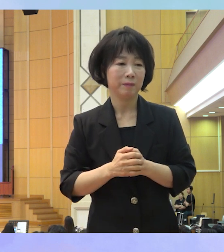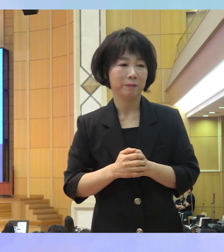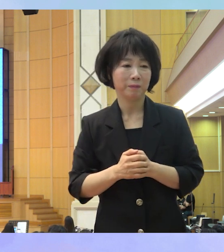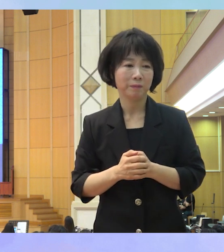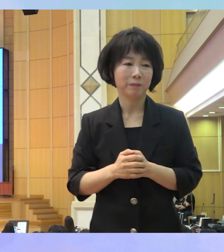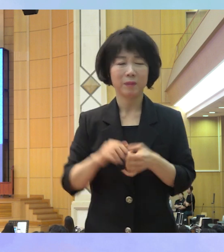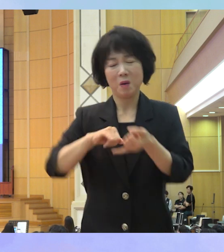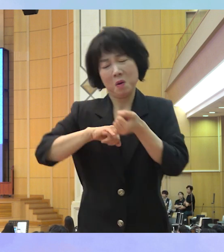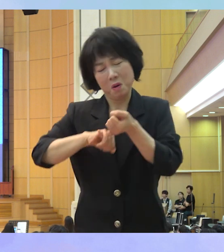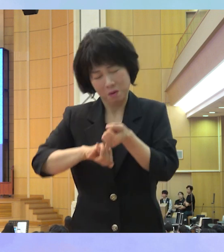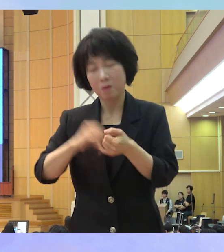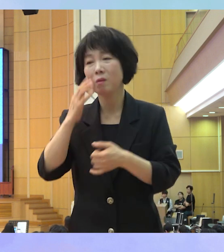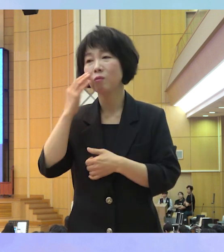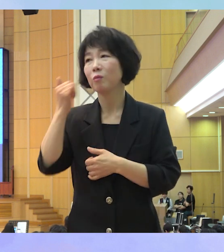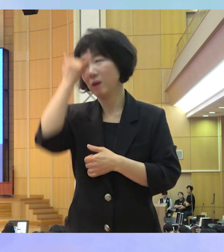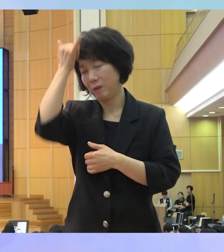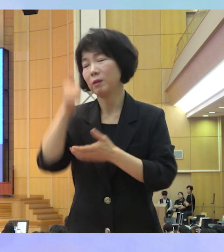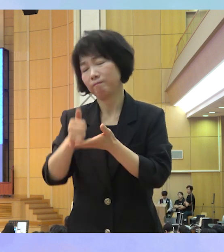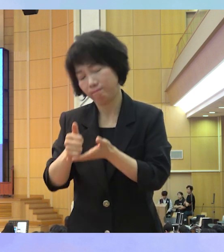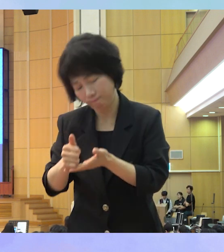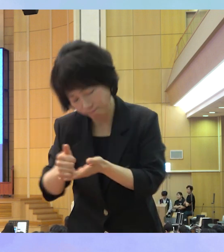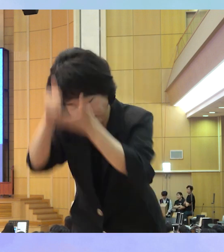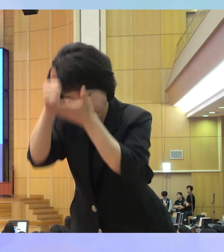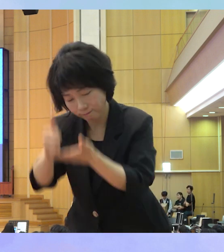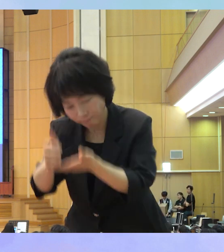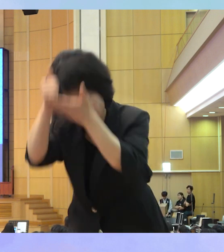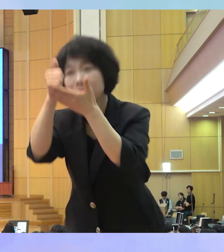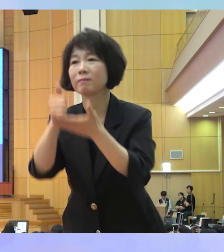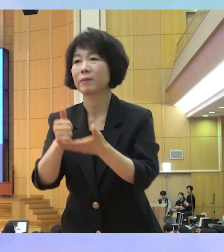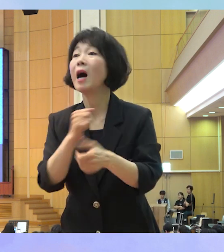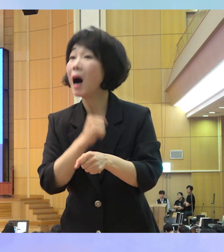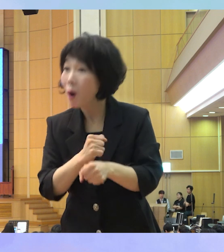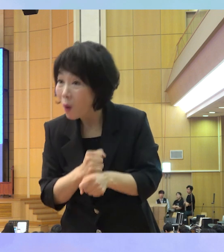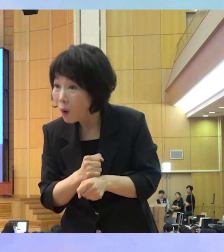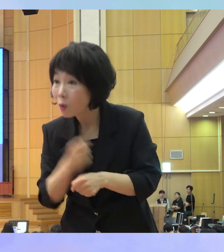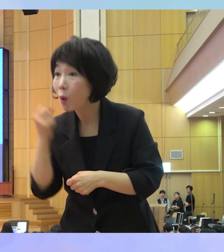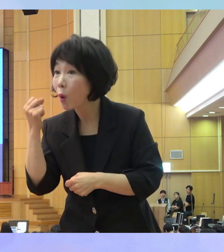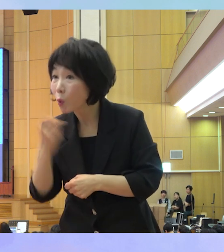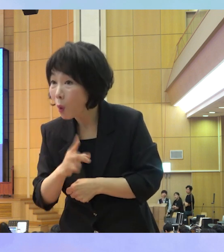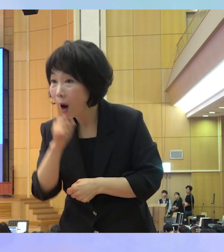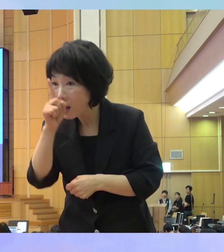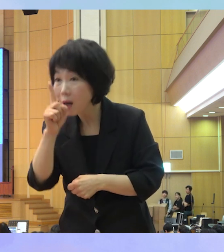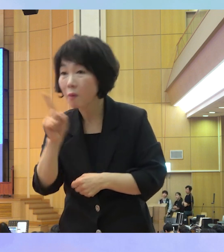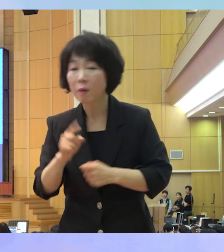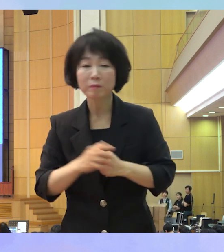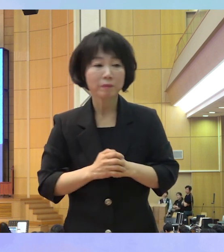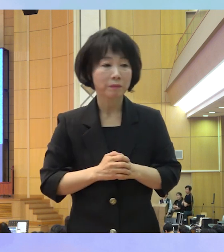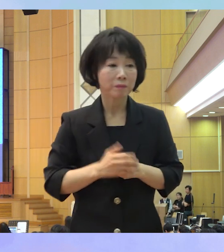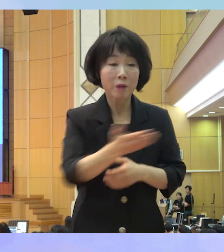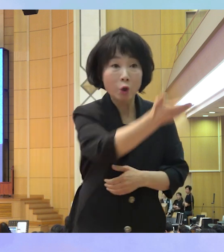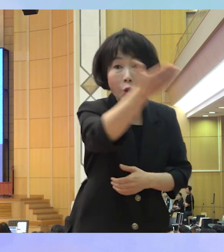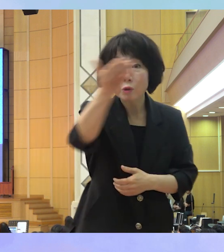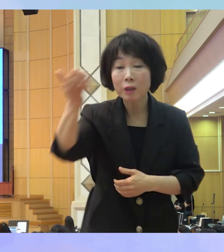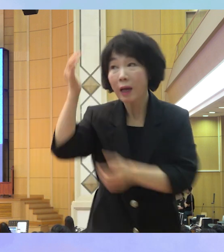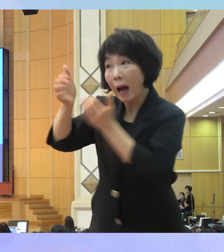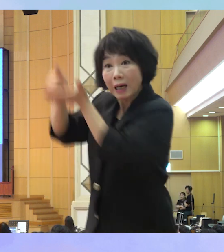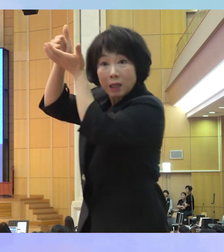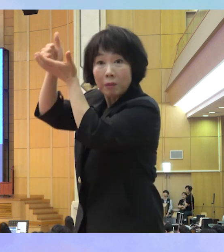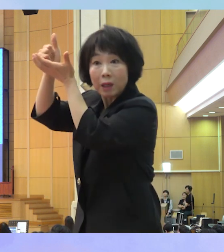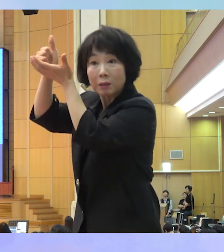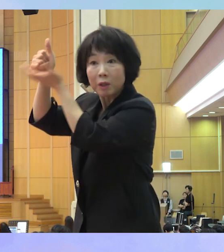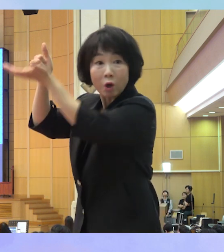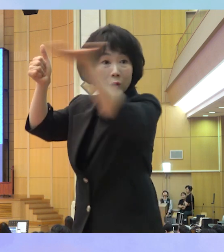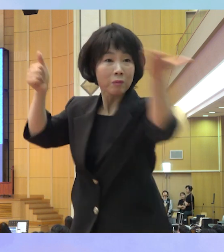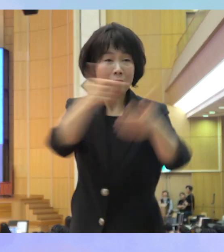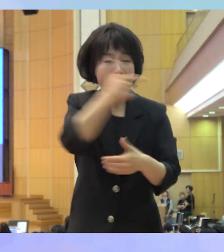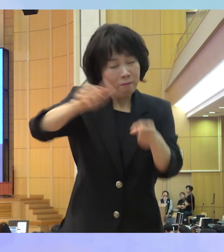부모님께 효를 다해야 되고 부모님을 공경해야 되는 거고요. 또 하나, 하나님이 우리를